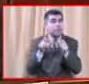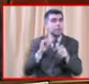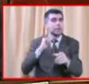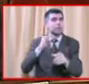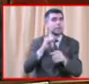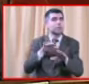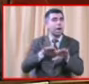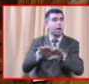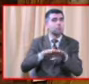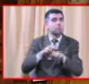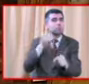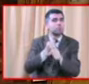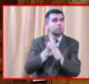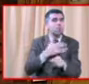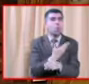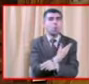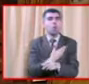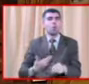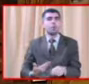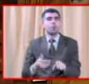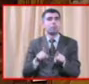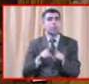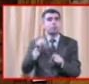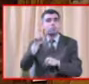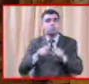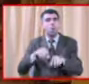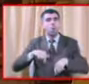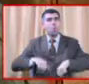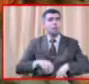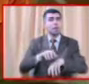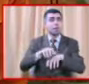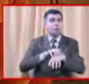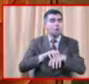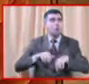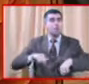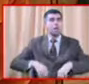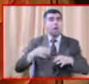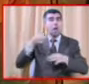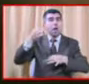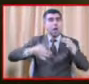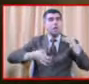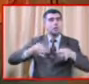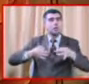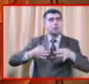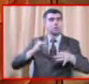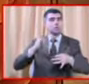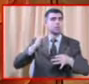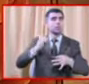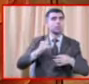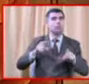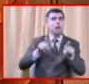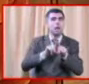والحكومة كذلك بكل مكوناتها من وزارة الداخلية وزارة العدل تواجه هذا الأمر يعني